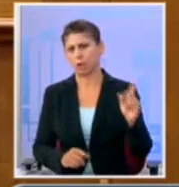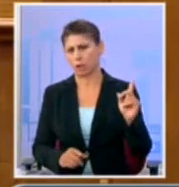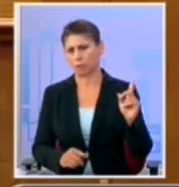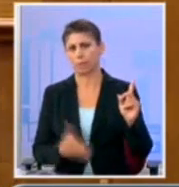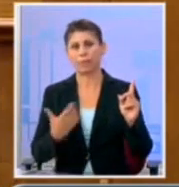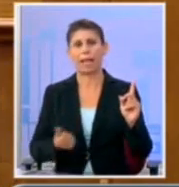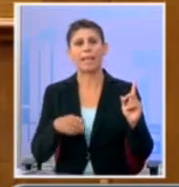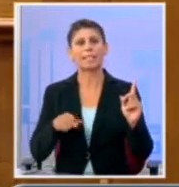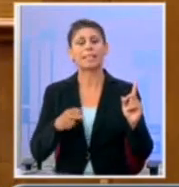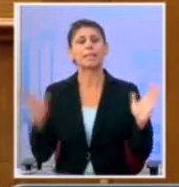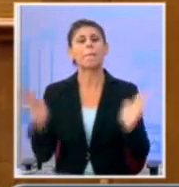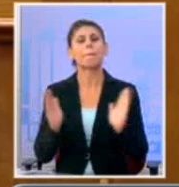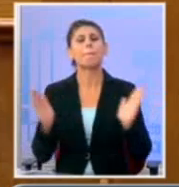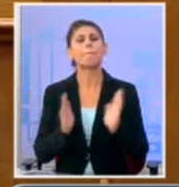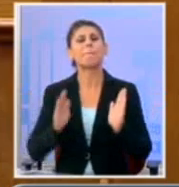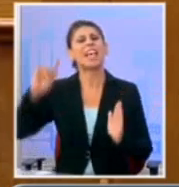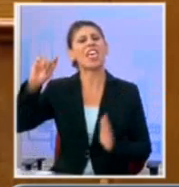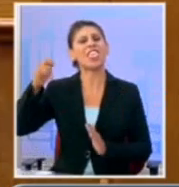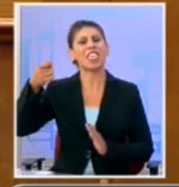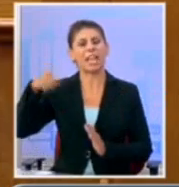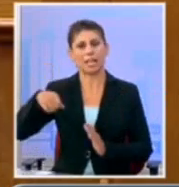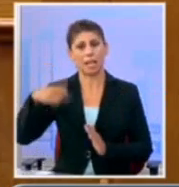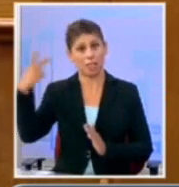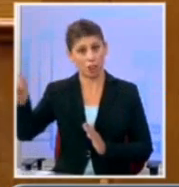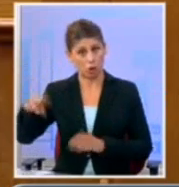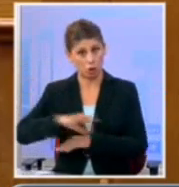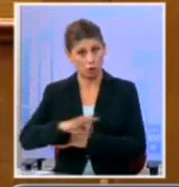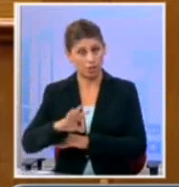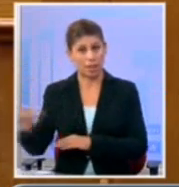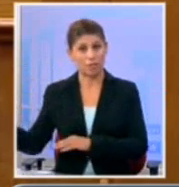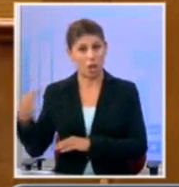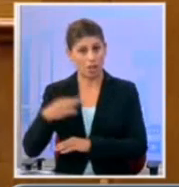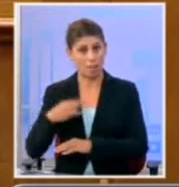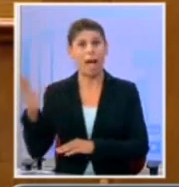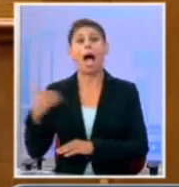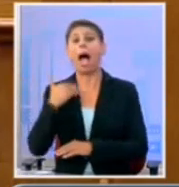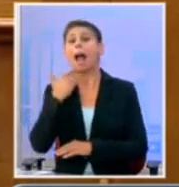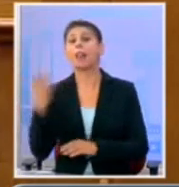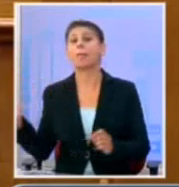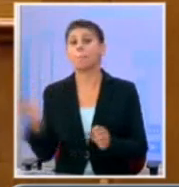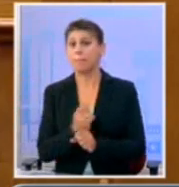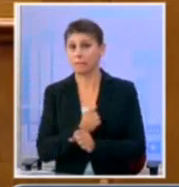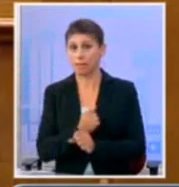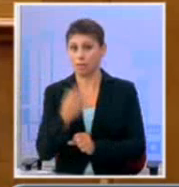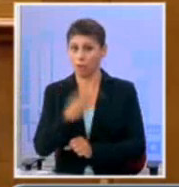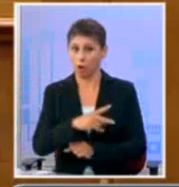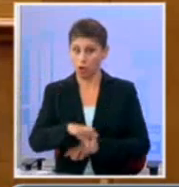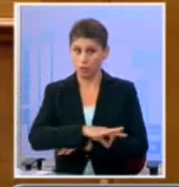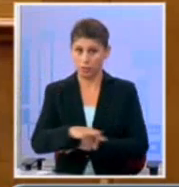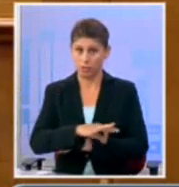με τη μικρή ΔΕΗ. Στο δικό τους το σχέδιο λέγανε ότι αν δεν πετύχει το δικό σας το σχέδιο που δεν